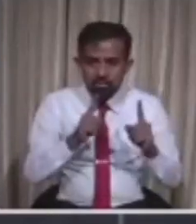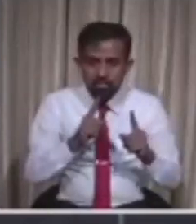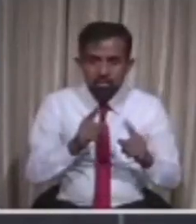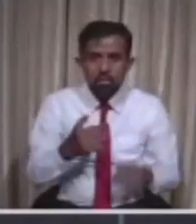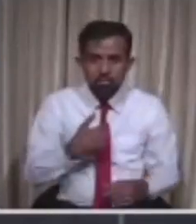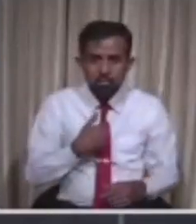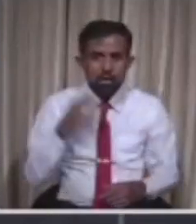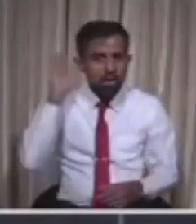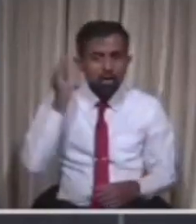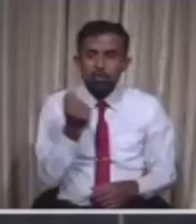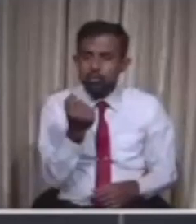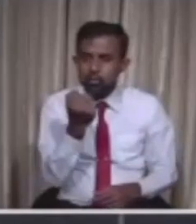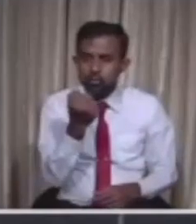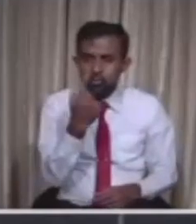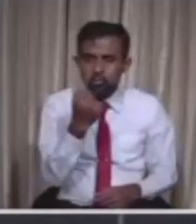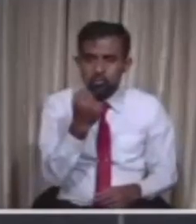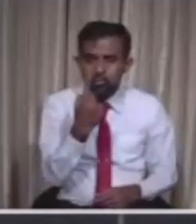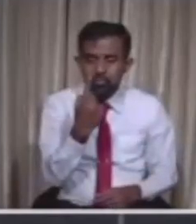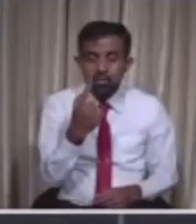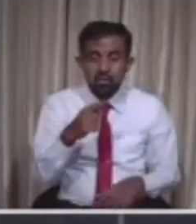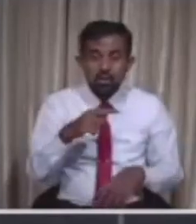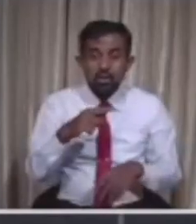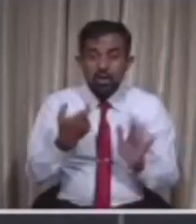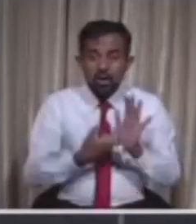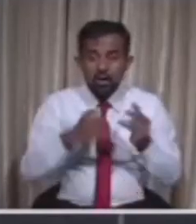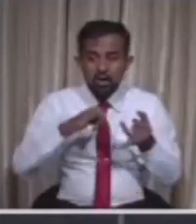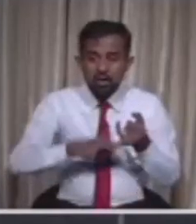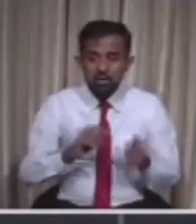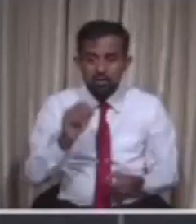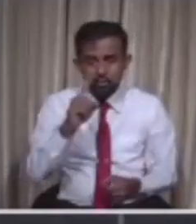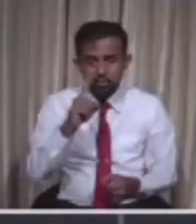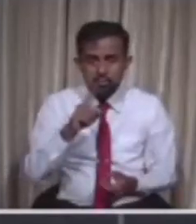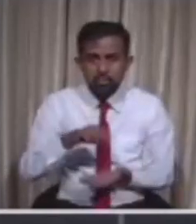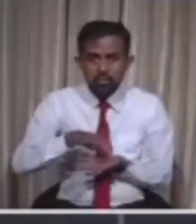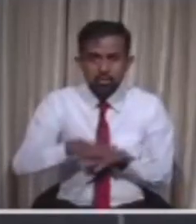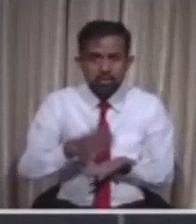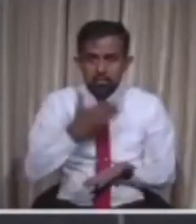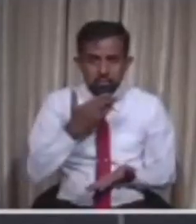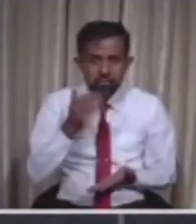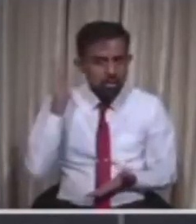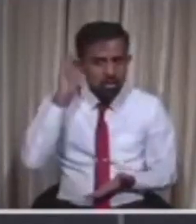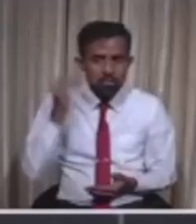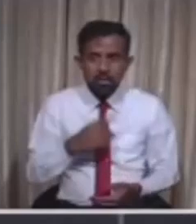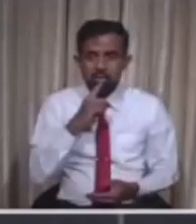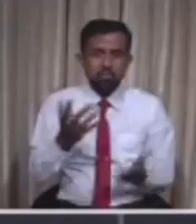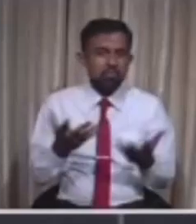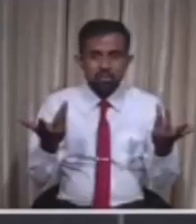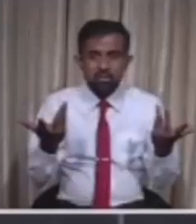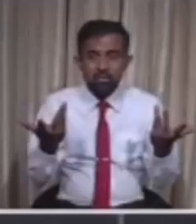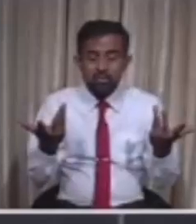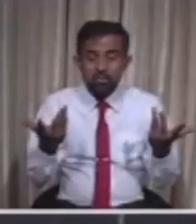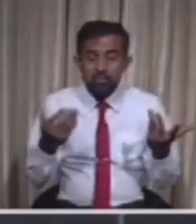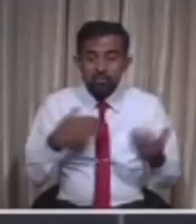මගෙන් ඇහුවා මේ රුපියල සම්බන්ධයෙන් මේ රුපියල මේ ආගානට තියාගන්න පුළුවන්. මම කෝ එක කරන්න බෑ කතානායකතුමනි. මේක